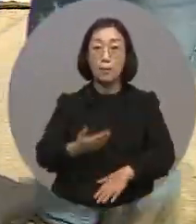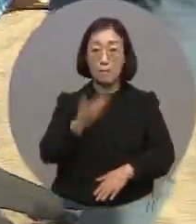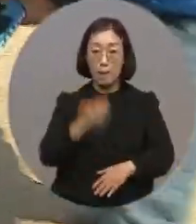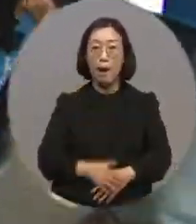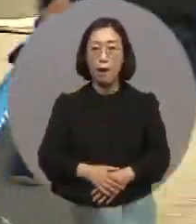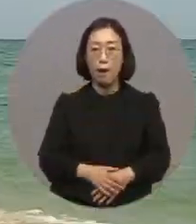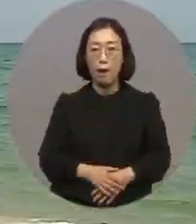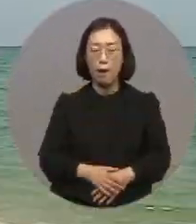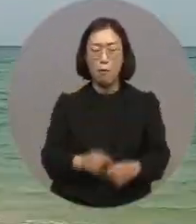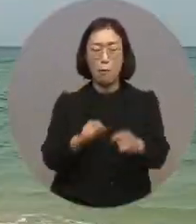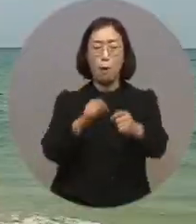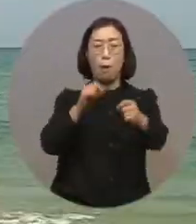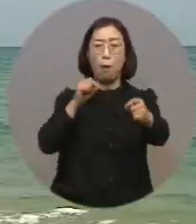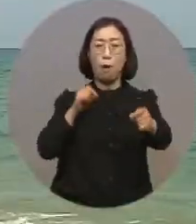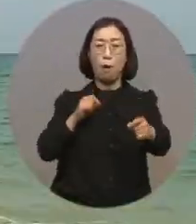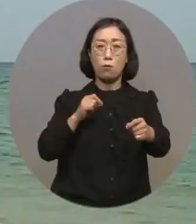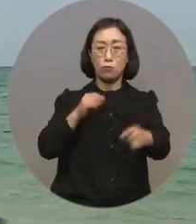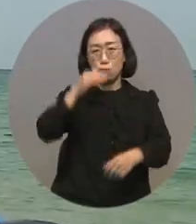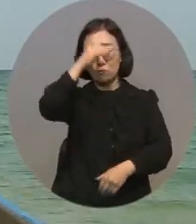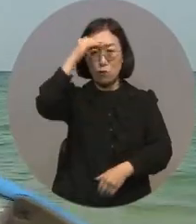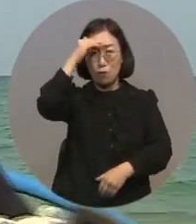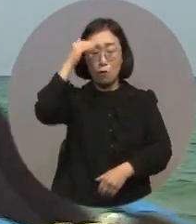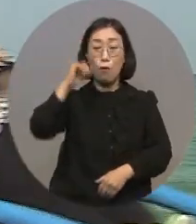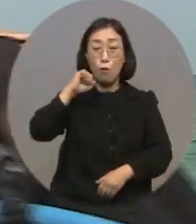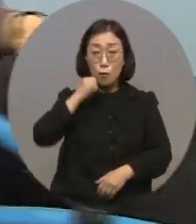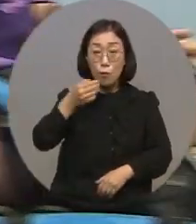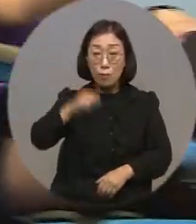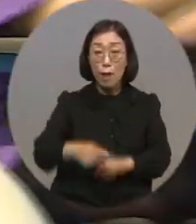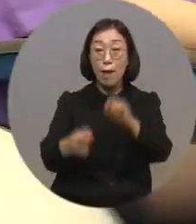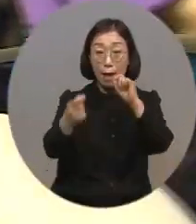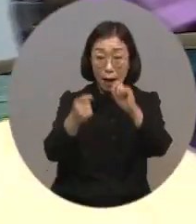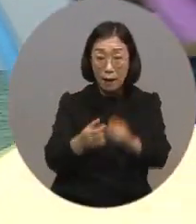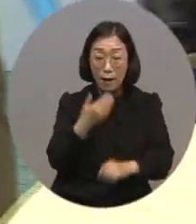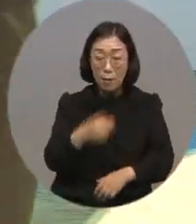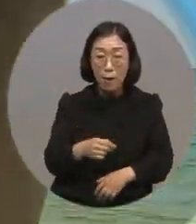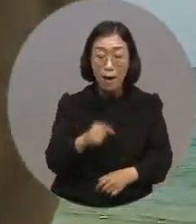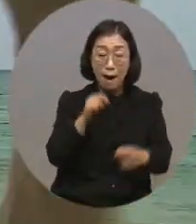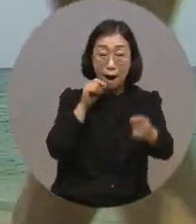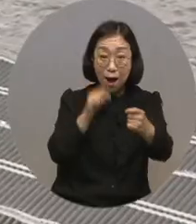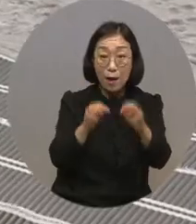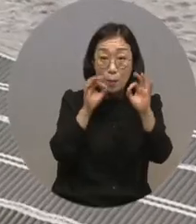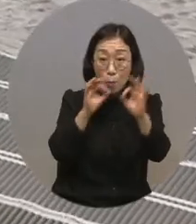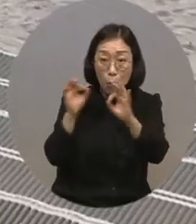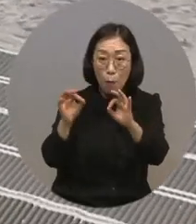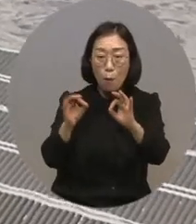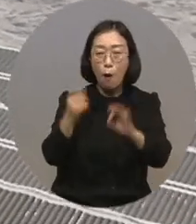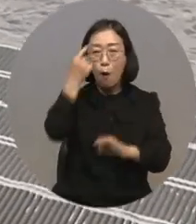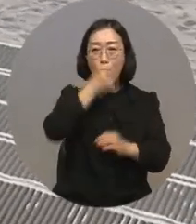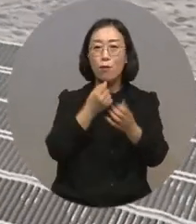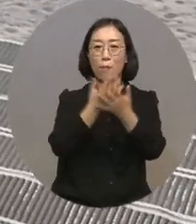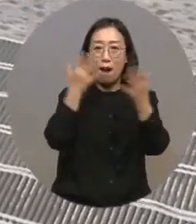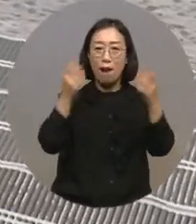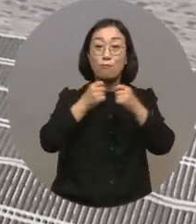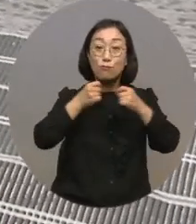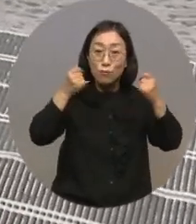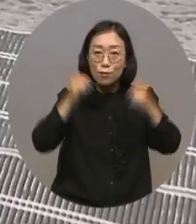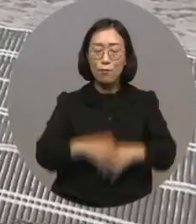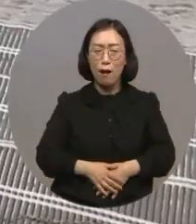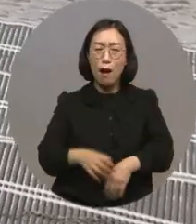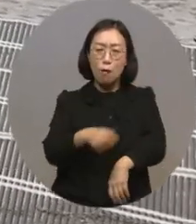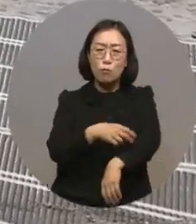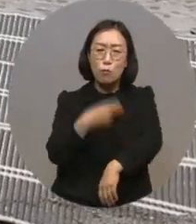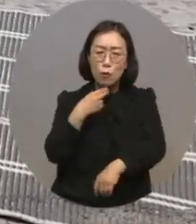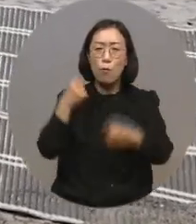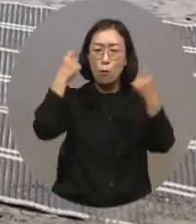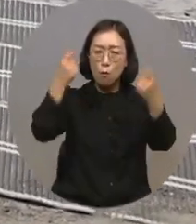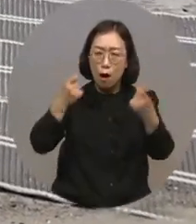그동안 먼발치에서 바라봤던 바다를 가까이 즐기며 터져나오는 이들의 웃음에서 그간 바랬던 무장애 관광에 대한